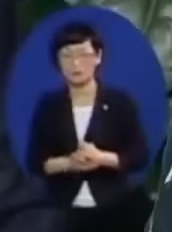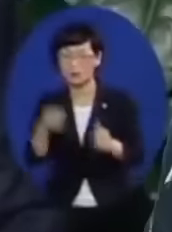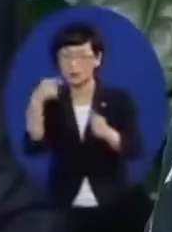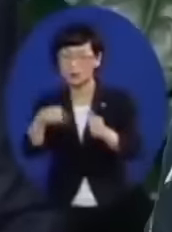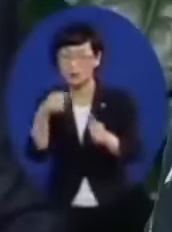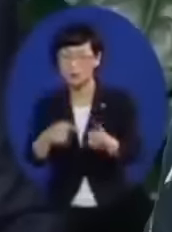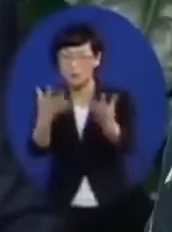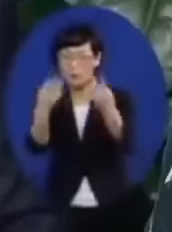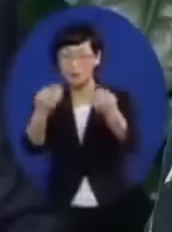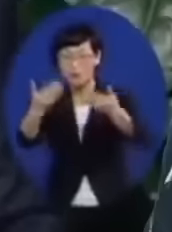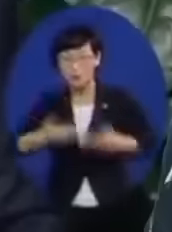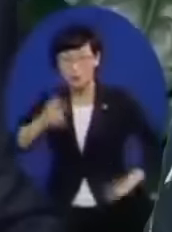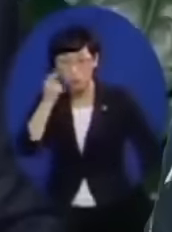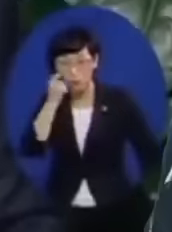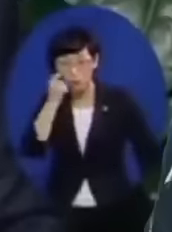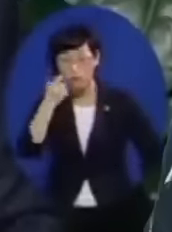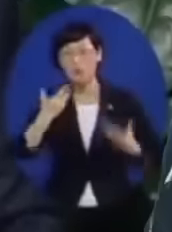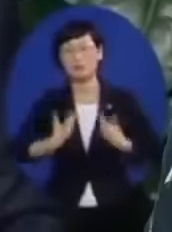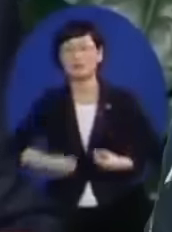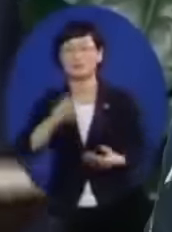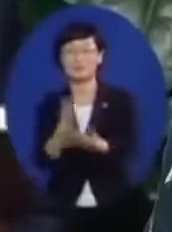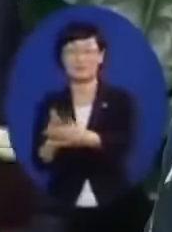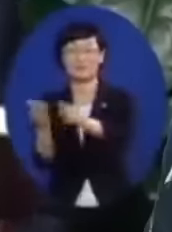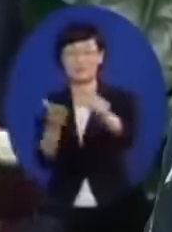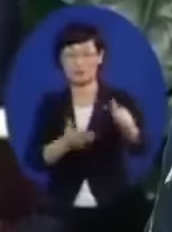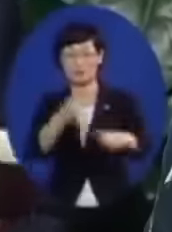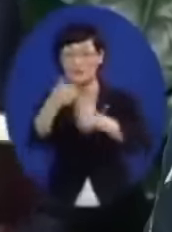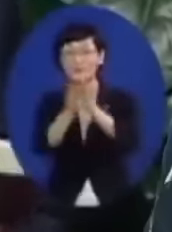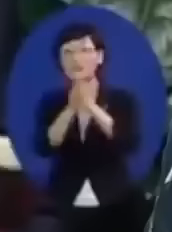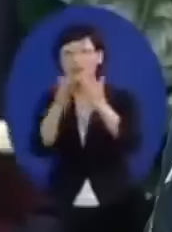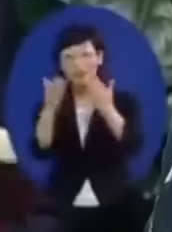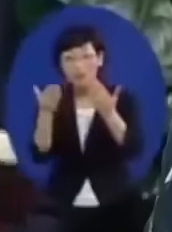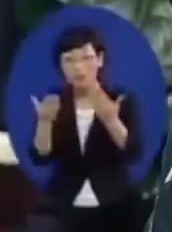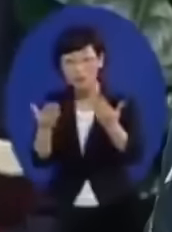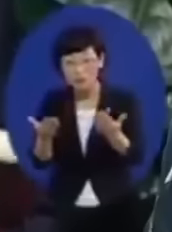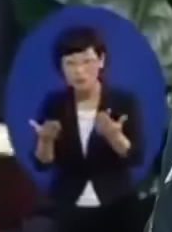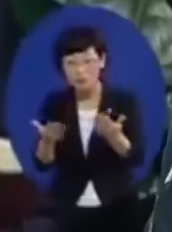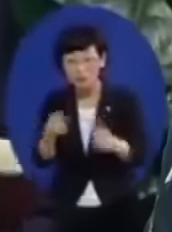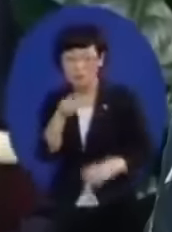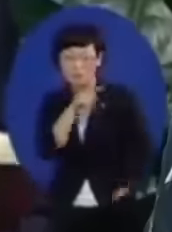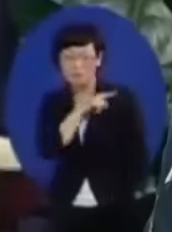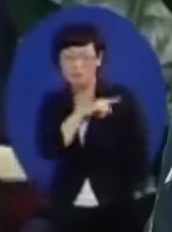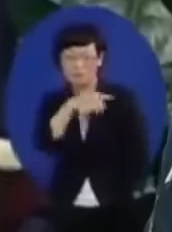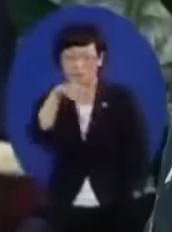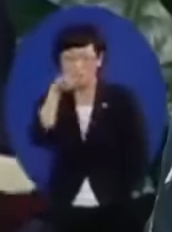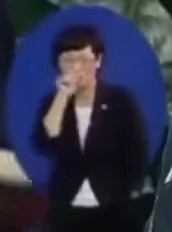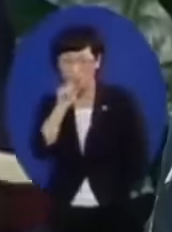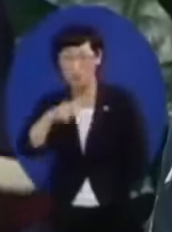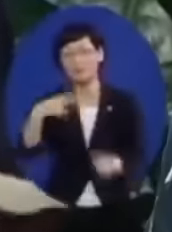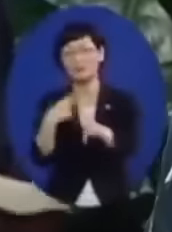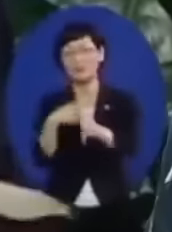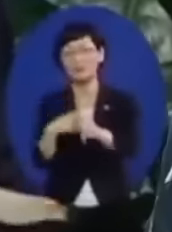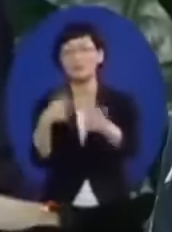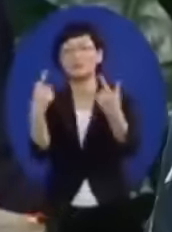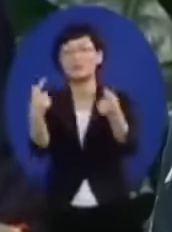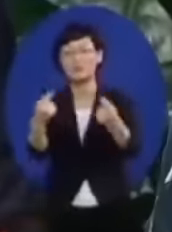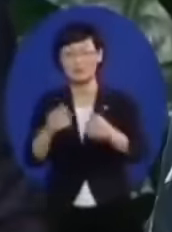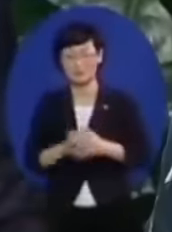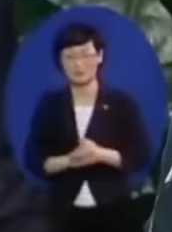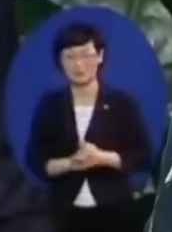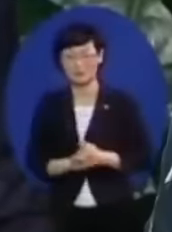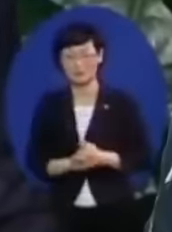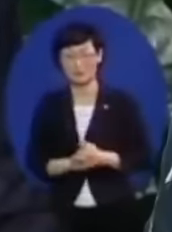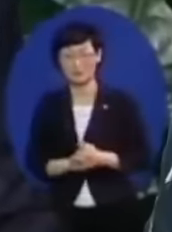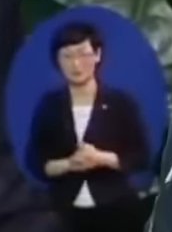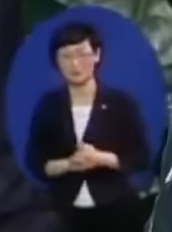교육을 많이 못 받았다고 낙심하지 마십시오. 성경이 가장 좋은 선생인 것입니다.